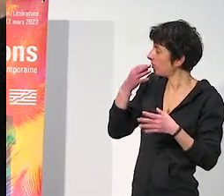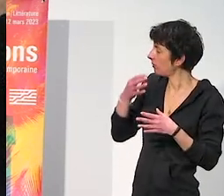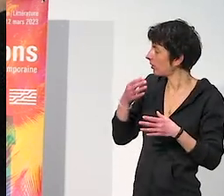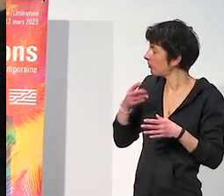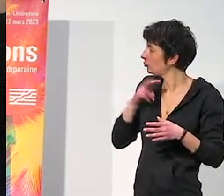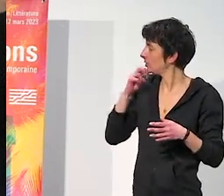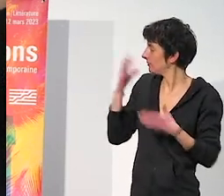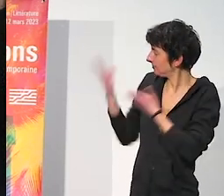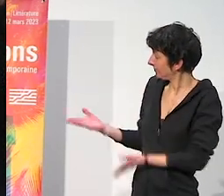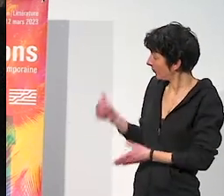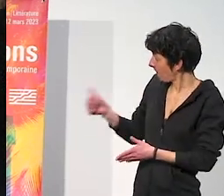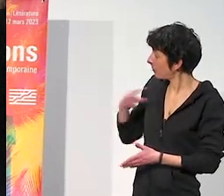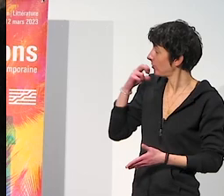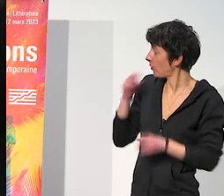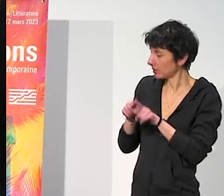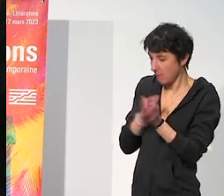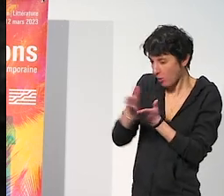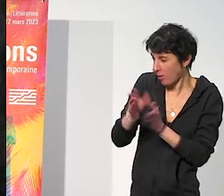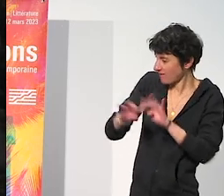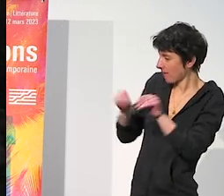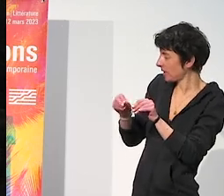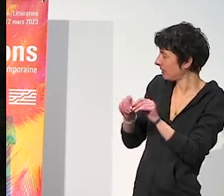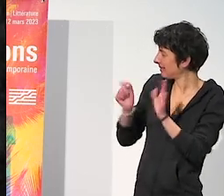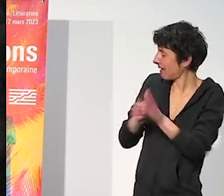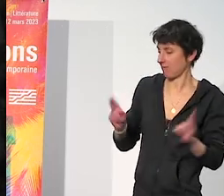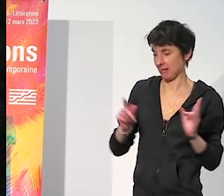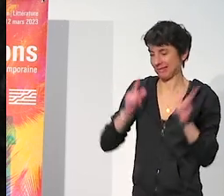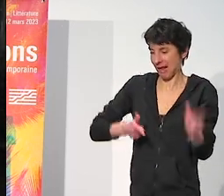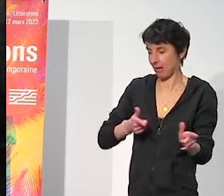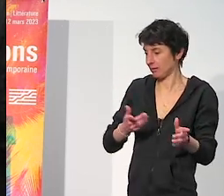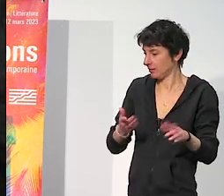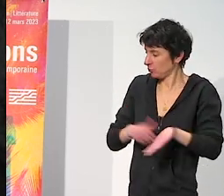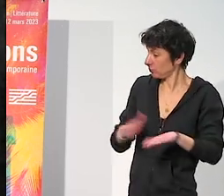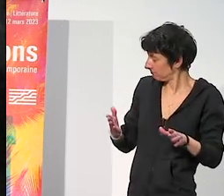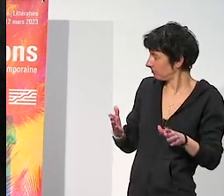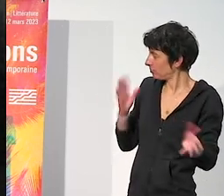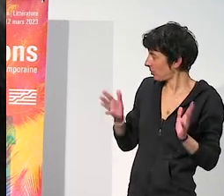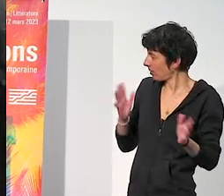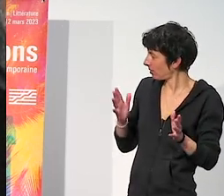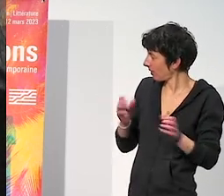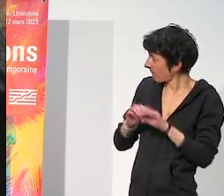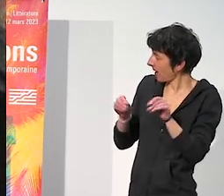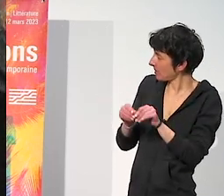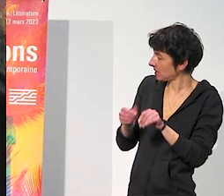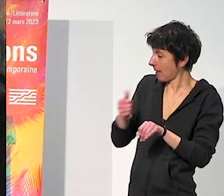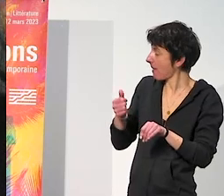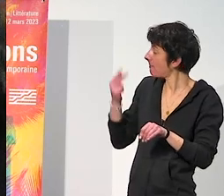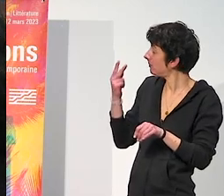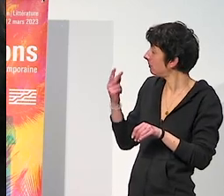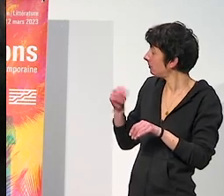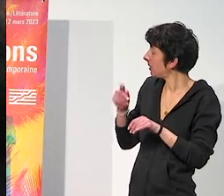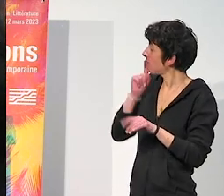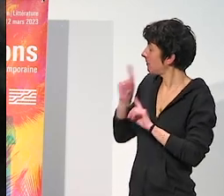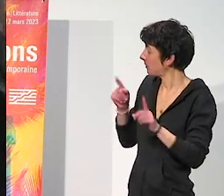judéité et du parcours de votre famille pendant la guerre. Est-ce que votre famille ne vous en a pas parlé non plus ? Je sais, moi,